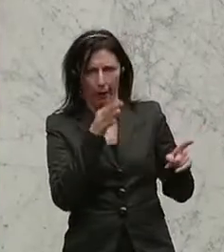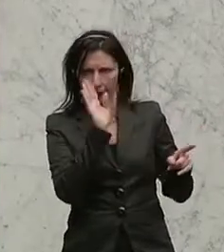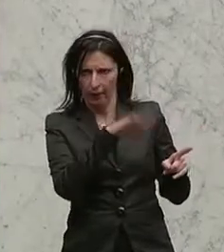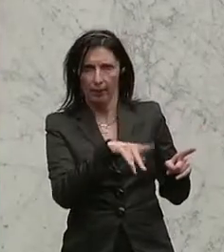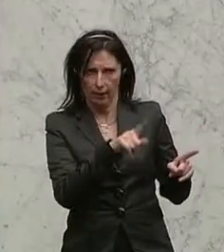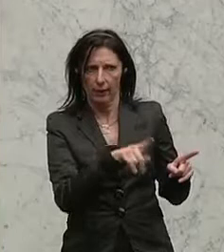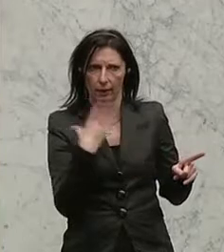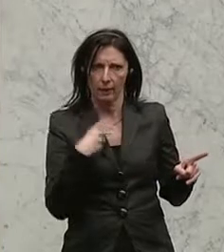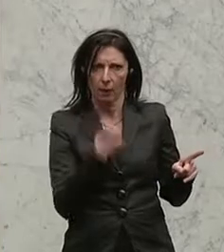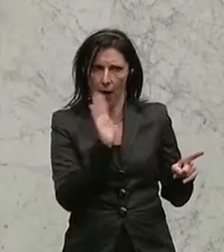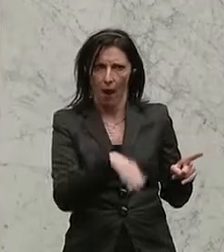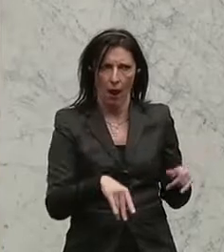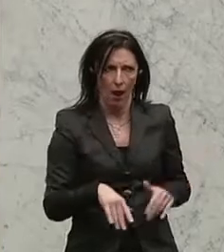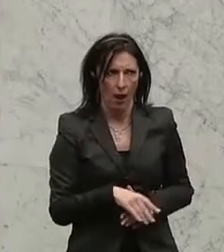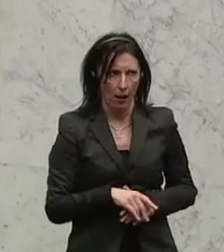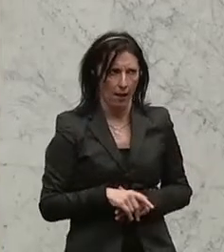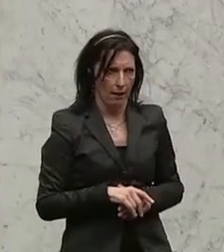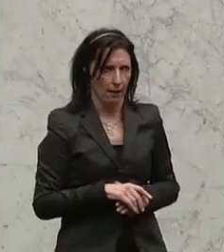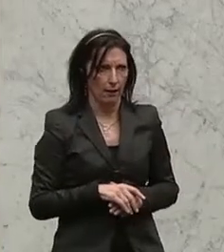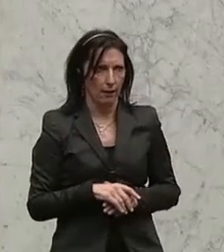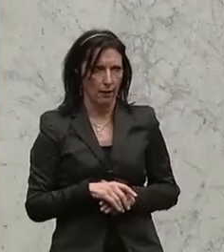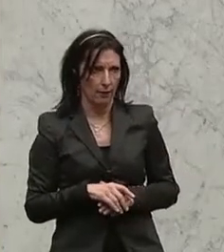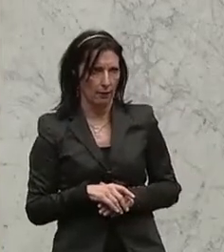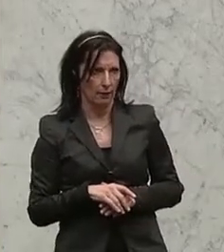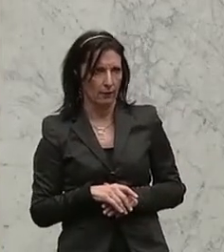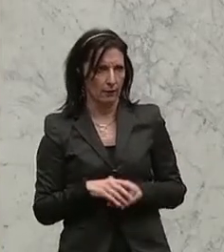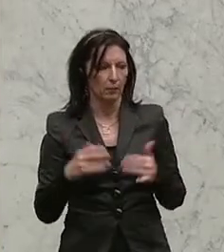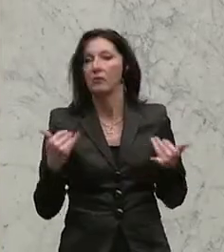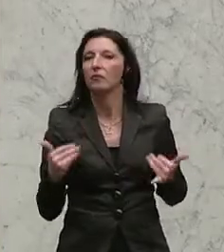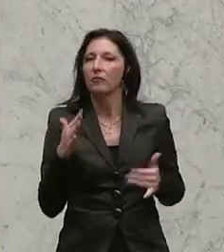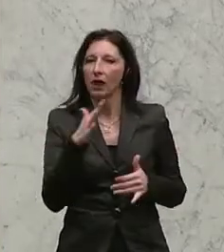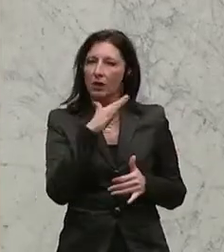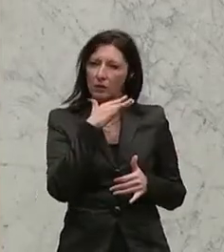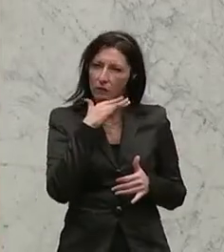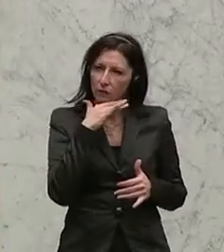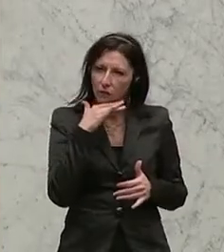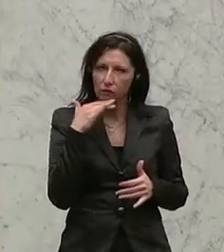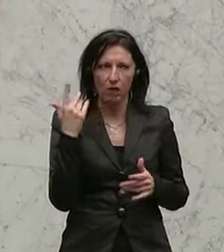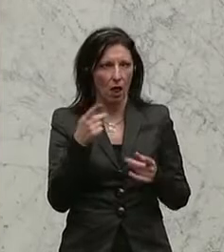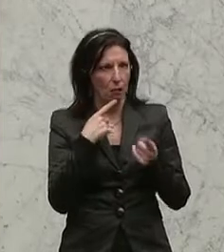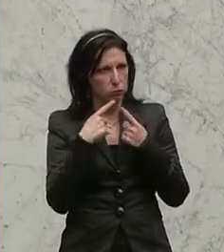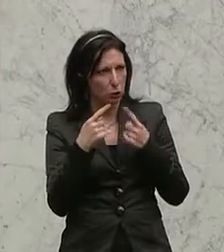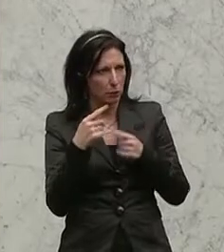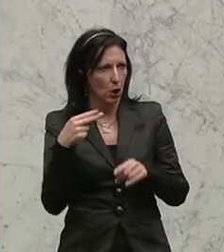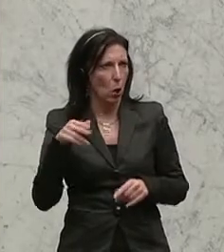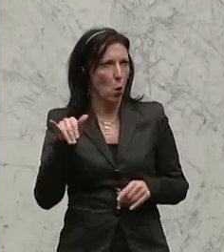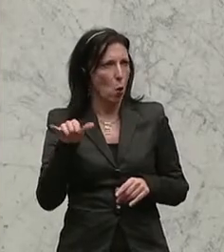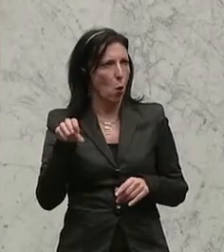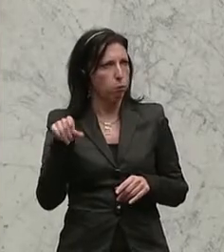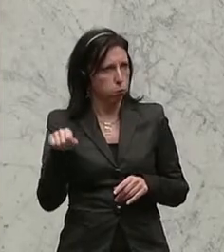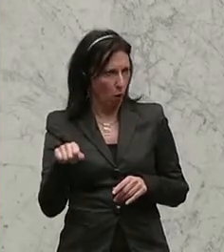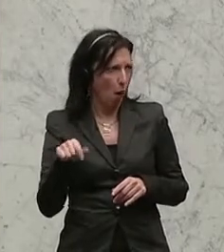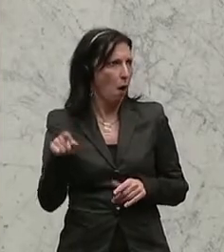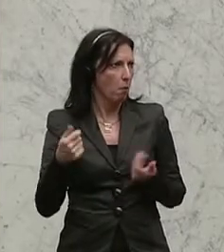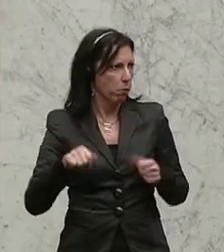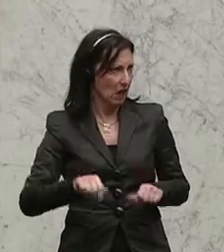kommen es ist es ist heute viel über die geschichte der kerner hypothekenbank gesprochen worden